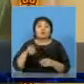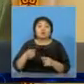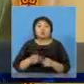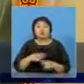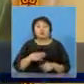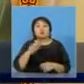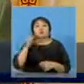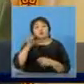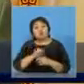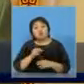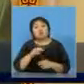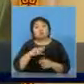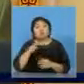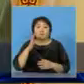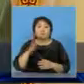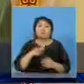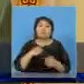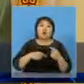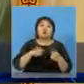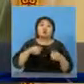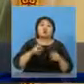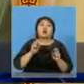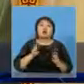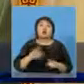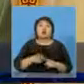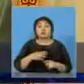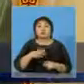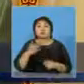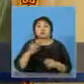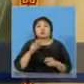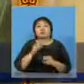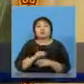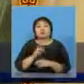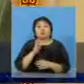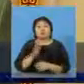біз ертең оқытамыз, шақырып алып үйретеміз, дауды қалай шешу керек екенін, оларды дауды шешуге бейімдейміз.